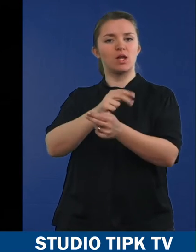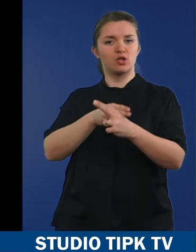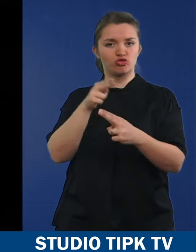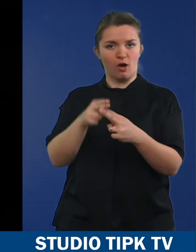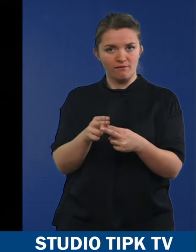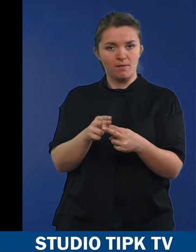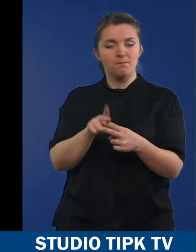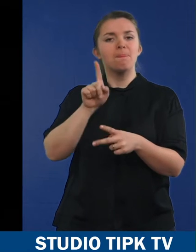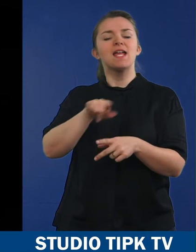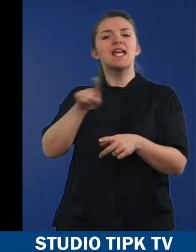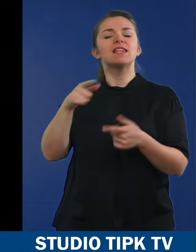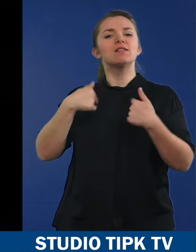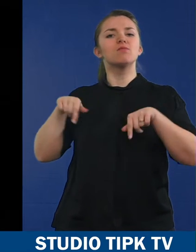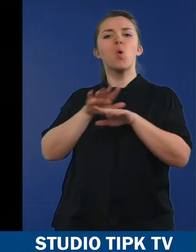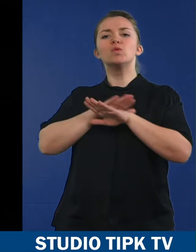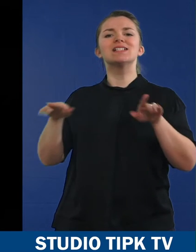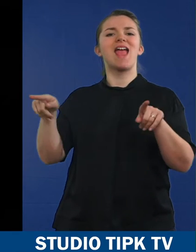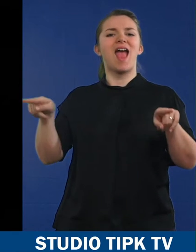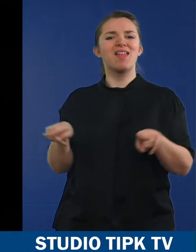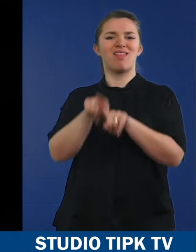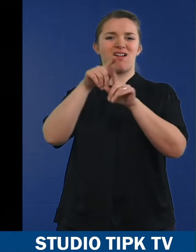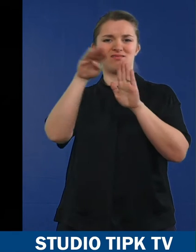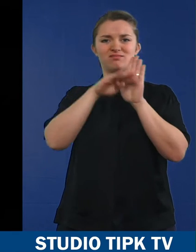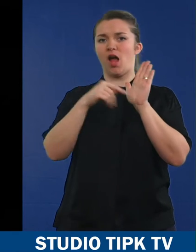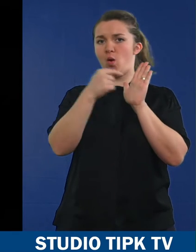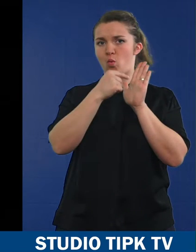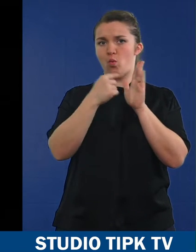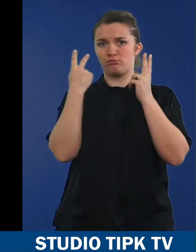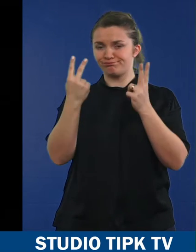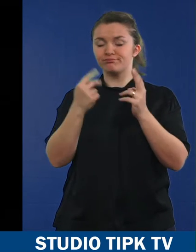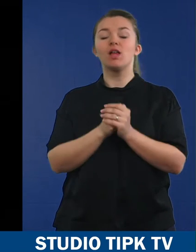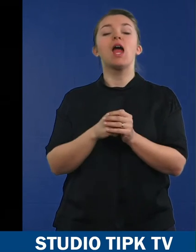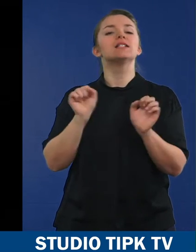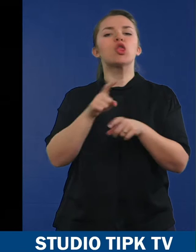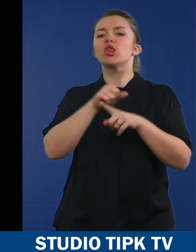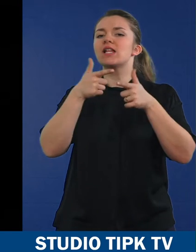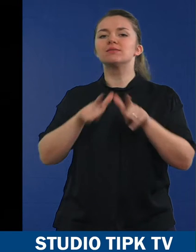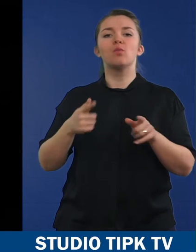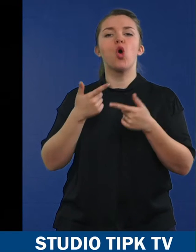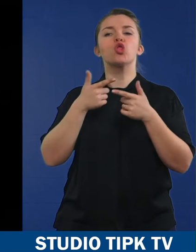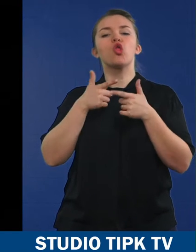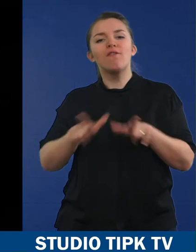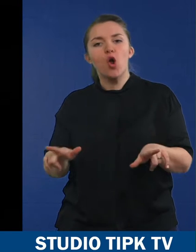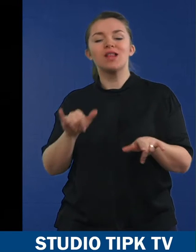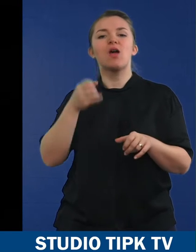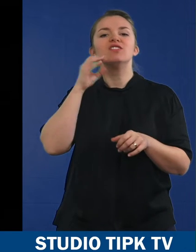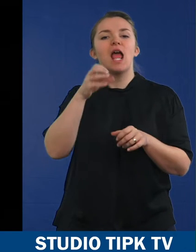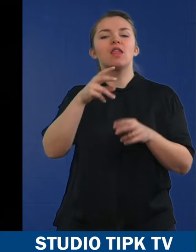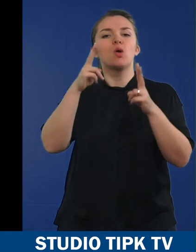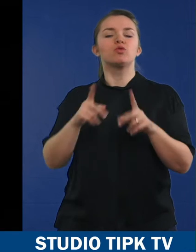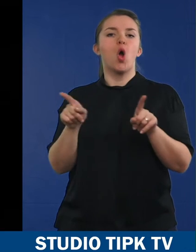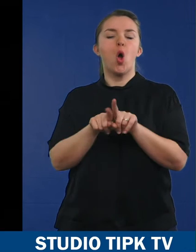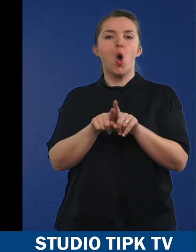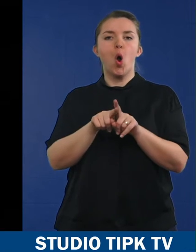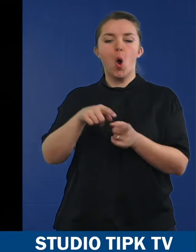država in da smo pred zakonom vsi enaki. Zato ne smemo dovoliti, da vsakdanjost postane